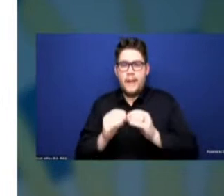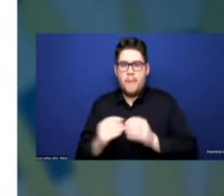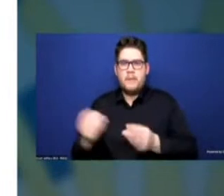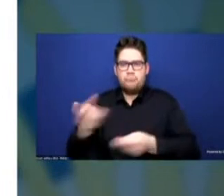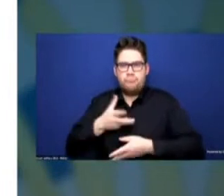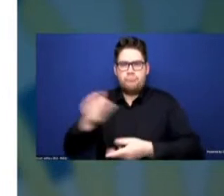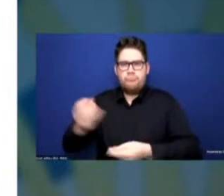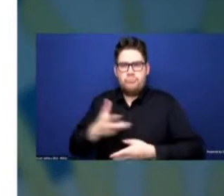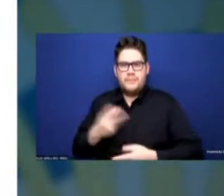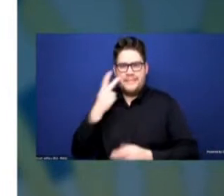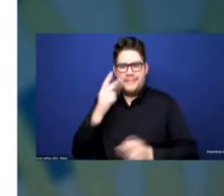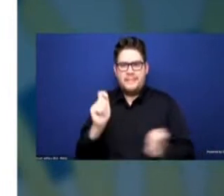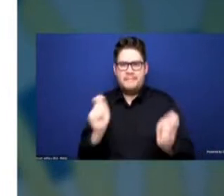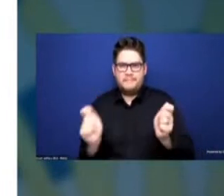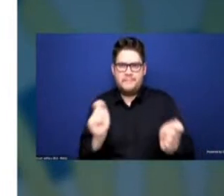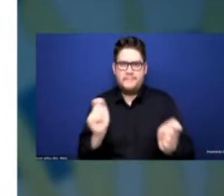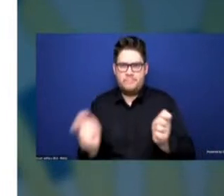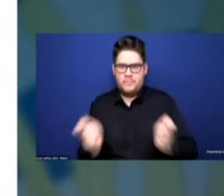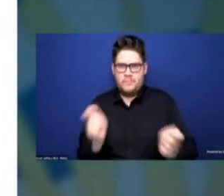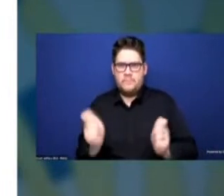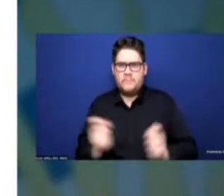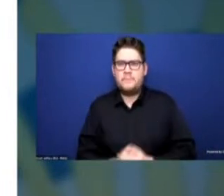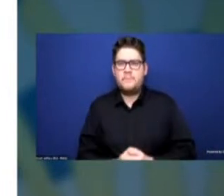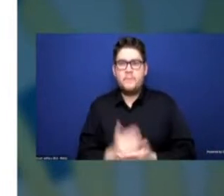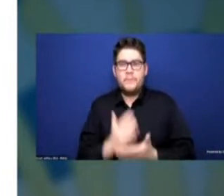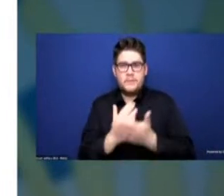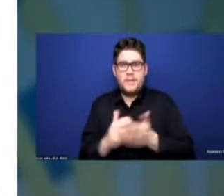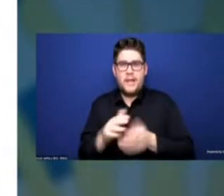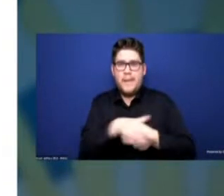水一定没错不要空腹去。